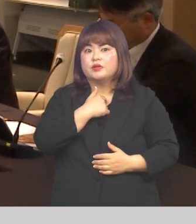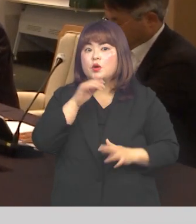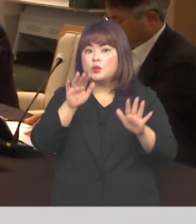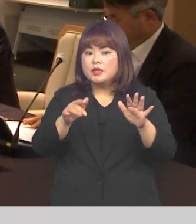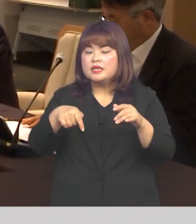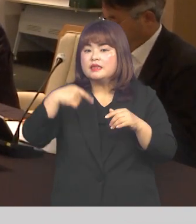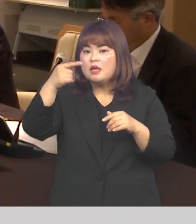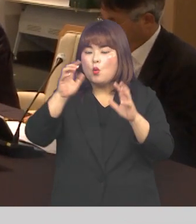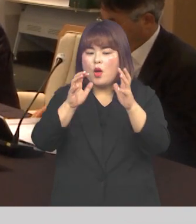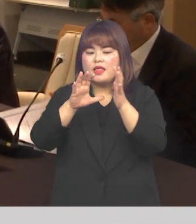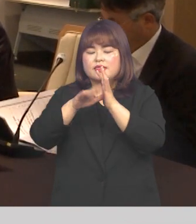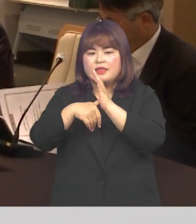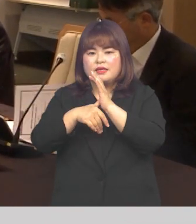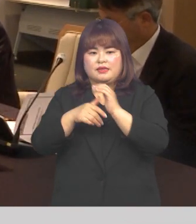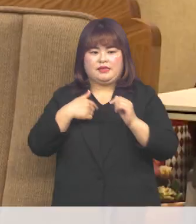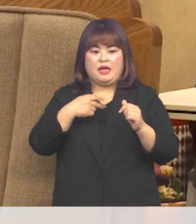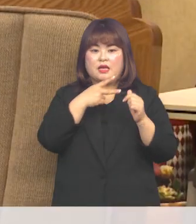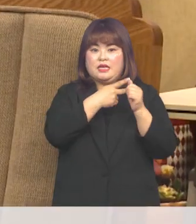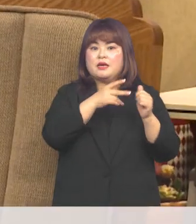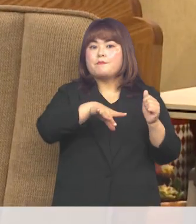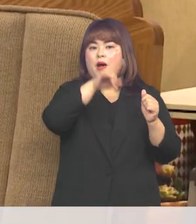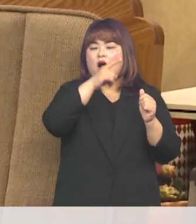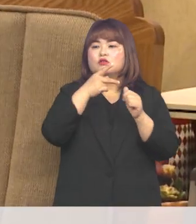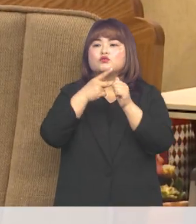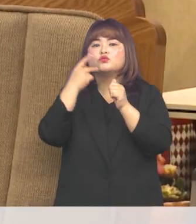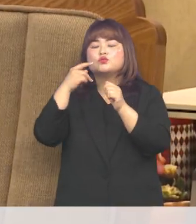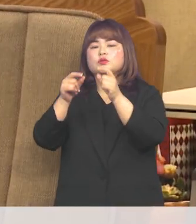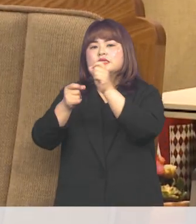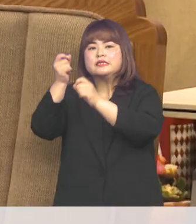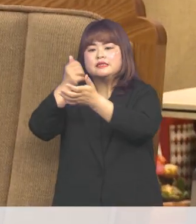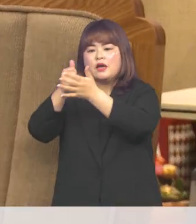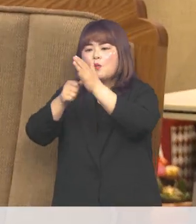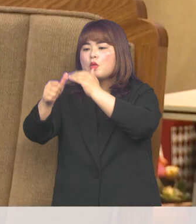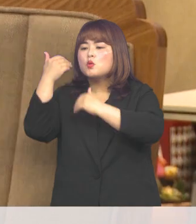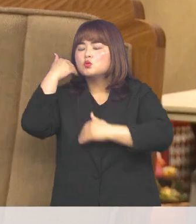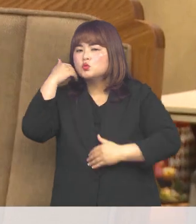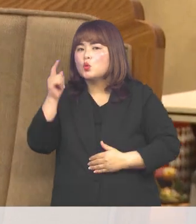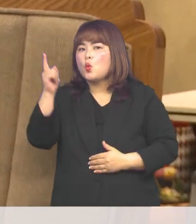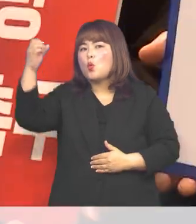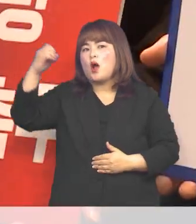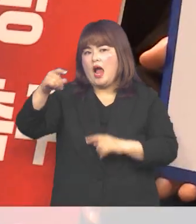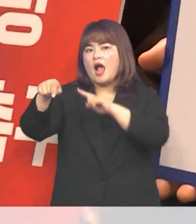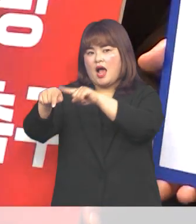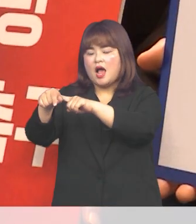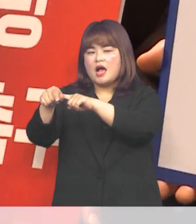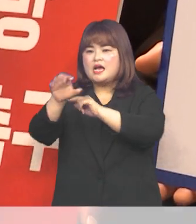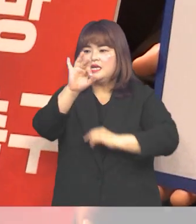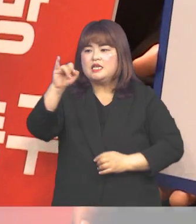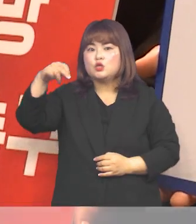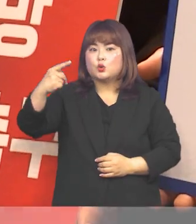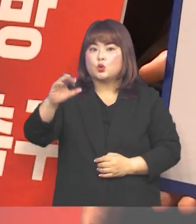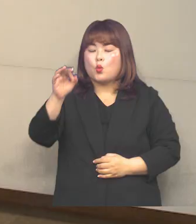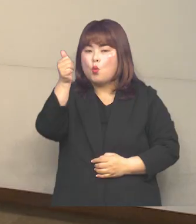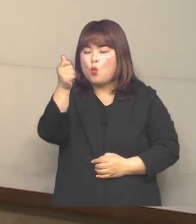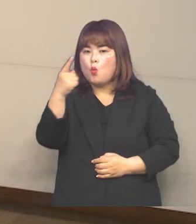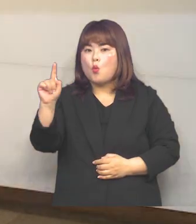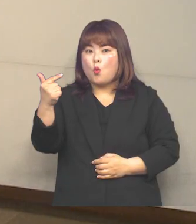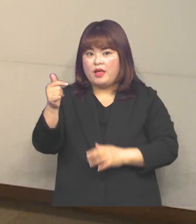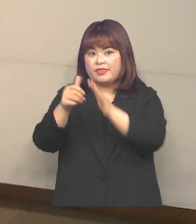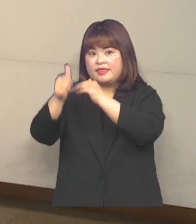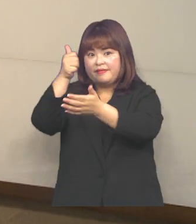이날 회의에서는 이상일 시장에 이어 특례시장 협의회를 이끌 차기 대표회장으로 이동환